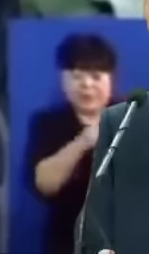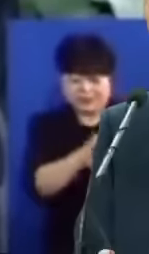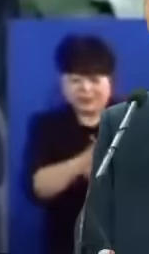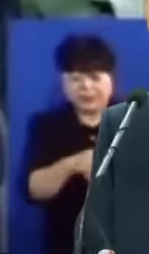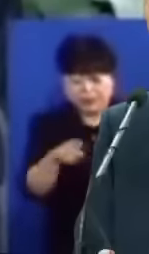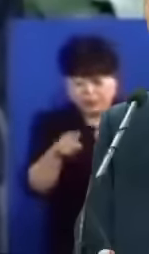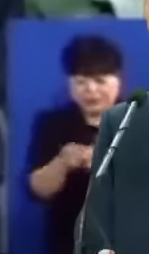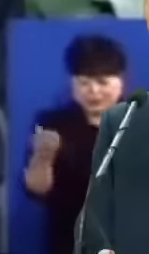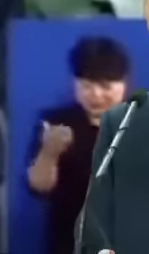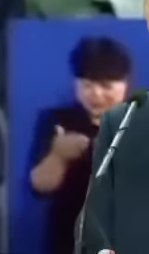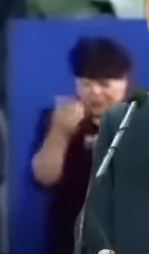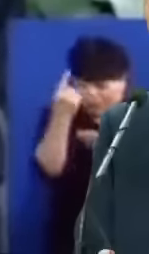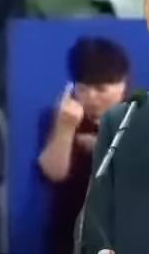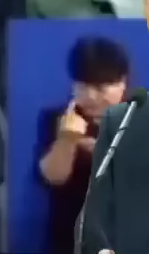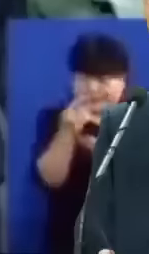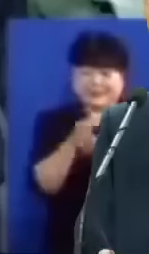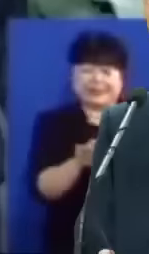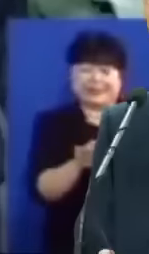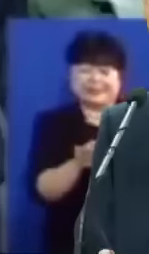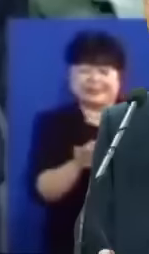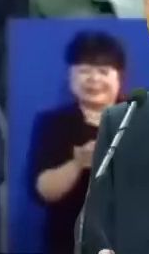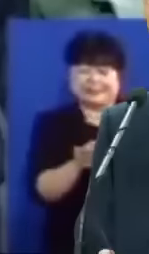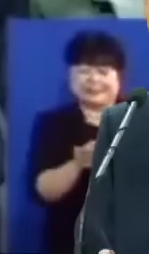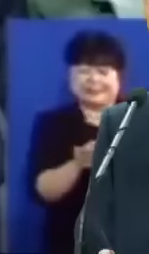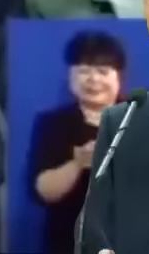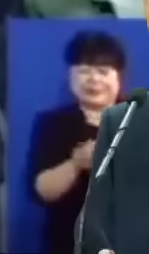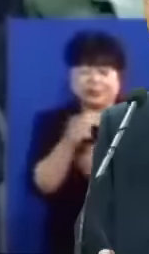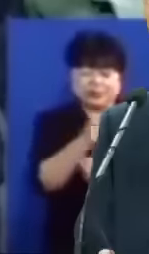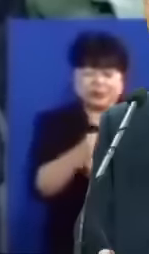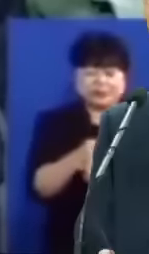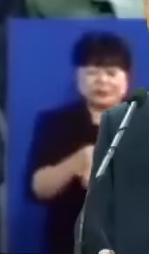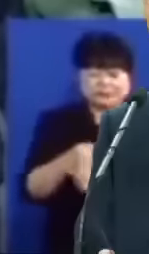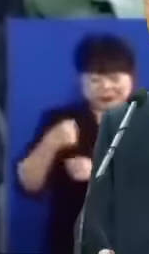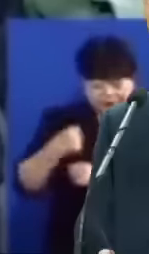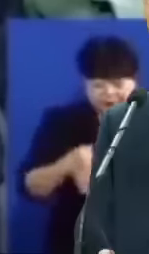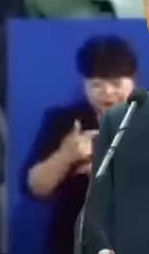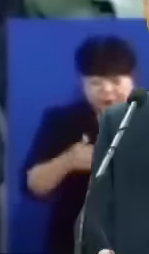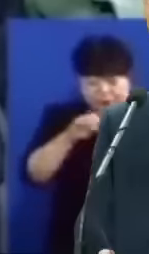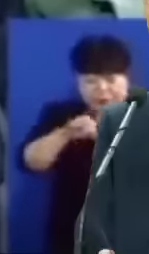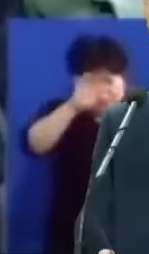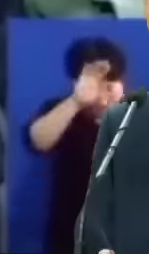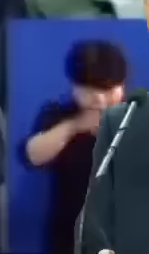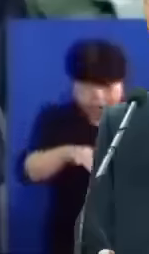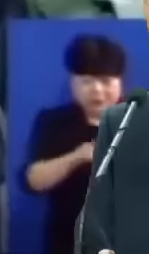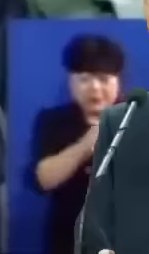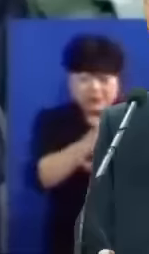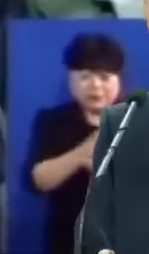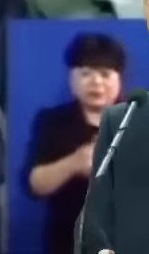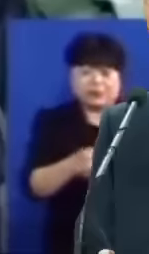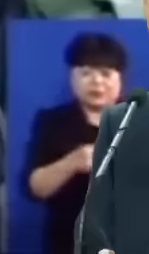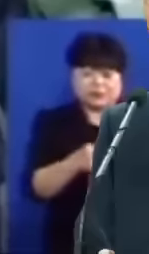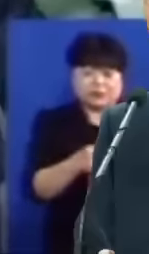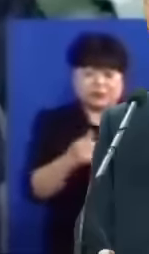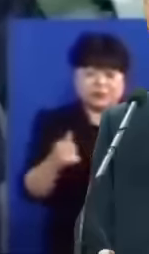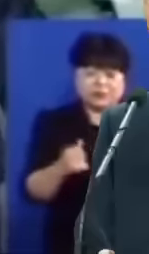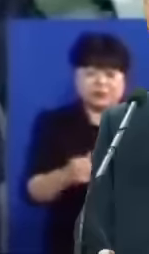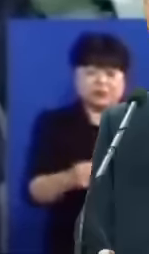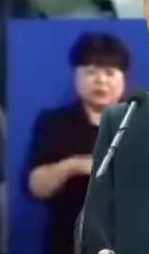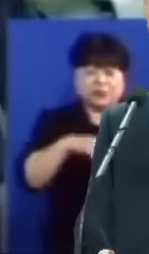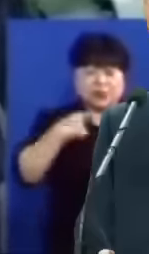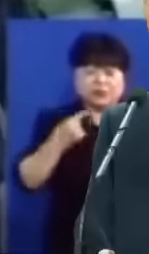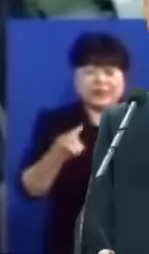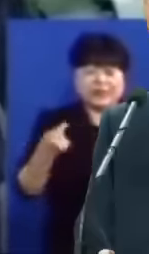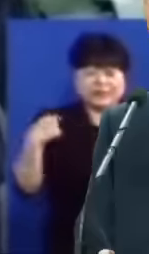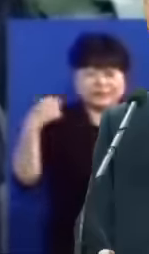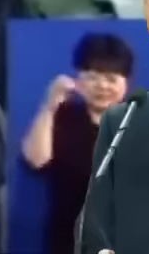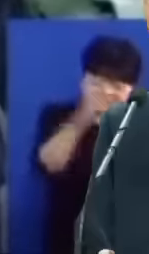여러분을 위해서 일하려고 하시는 것입니다. 수고하고 무거운 짐진 자여 다 내게로 오라고 했지 수고하고 무거운 짐진 자여 네 책임지라